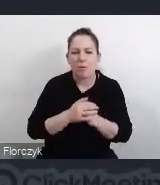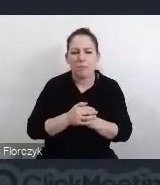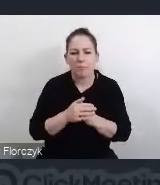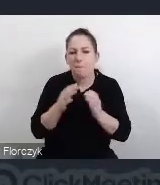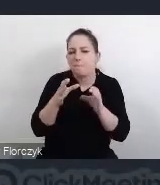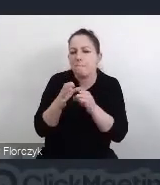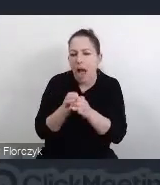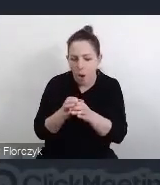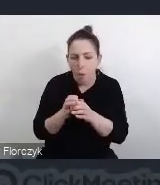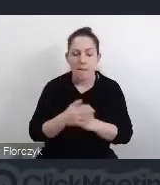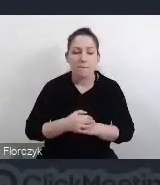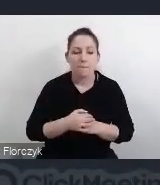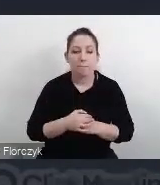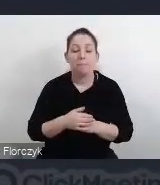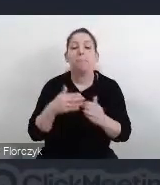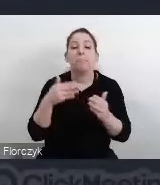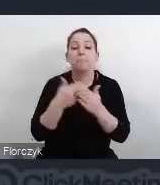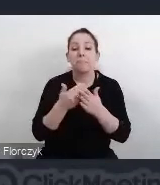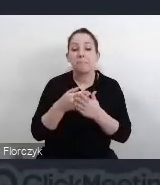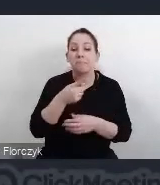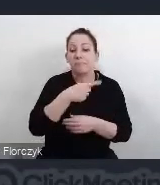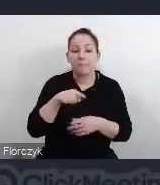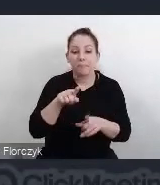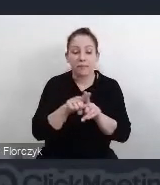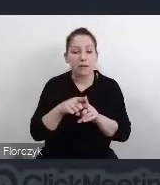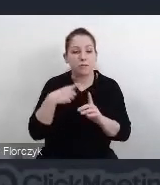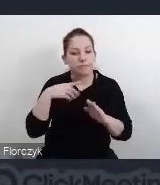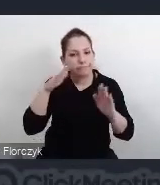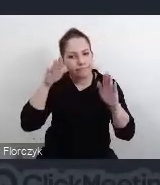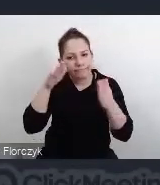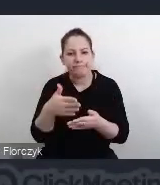małe. Stąd między innymi też postawiliśmy na